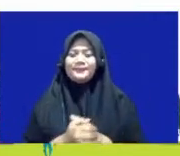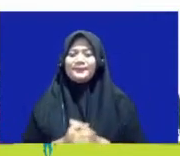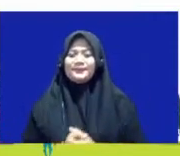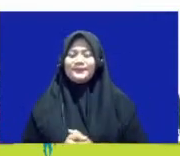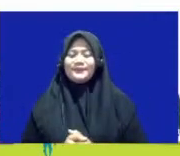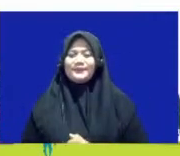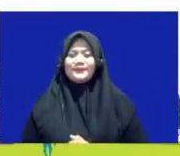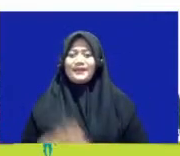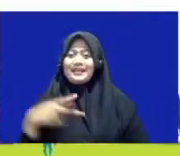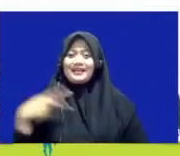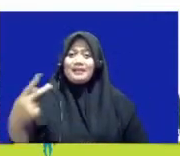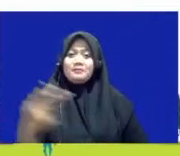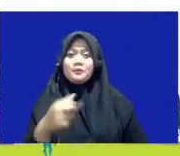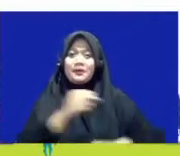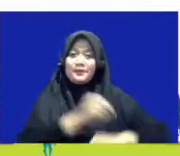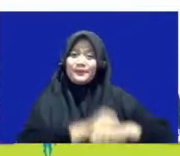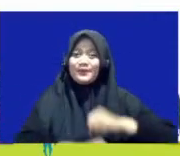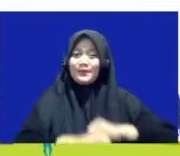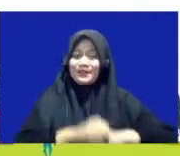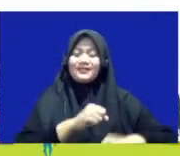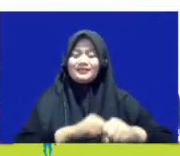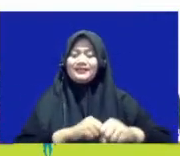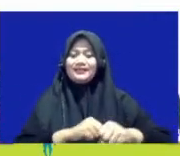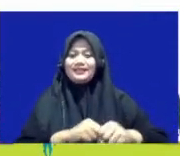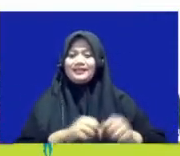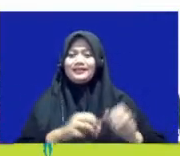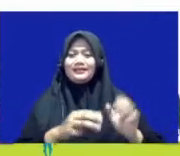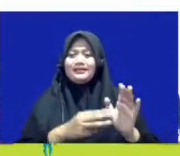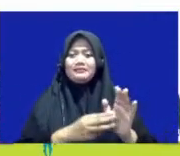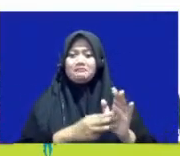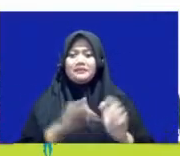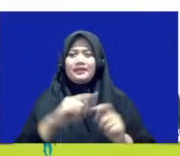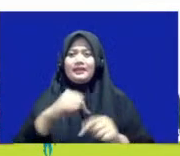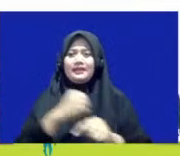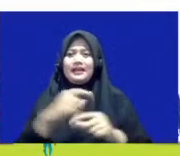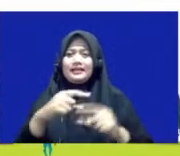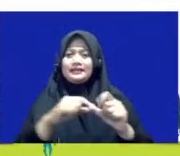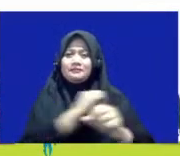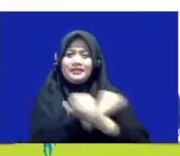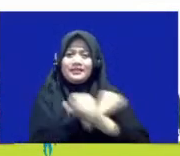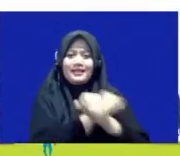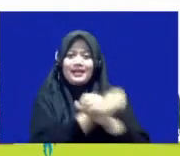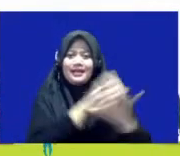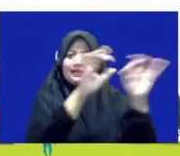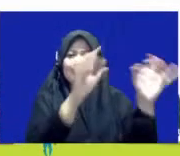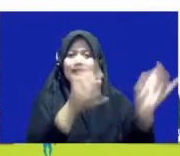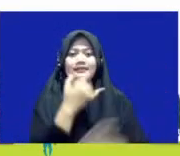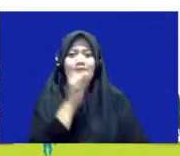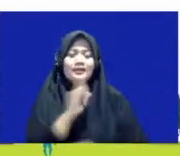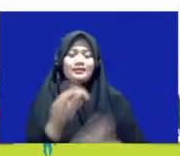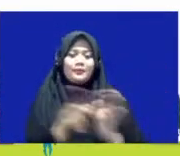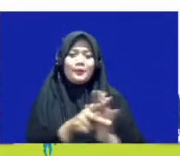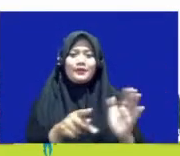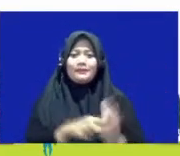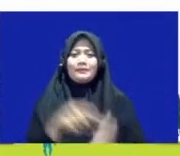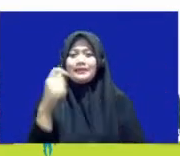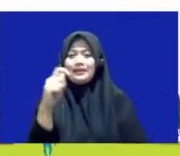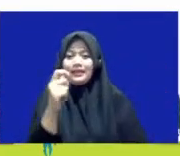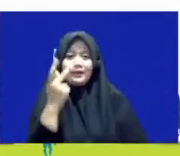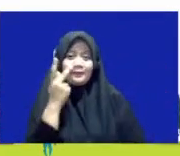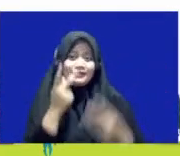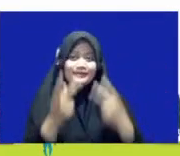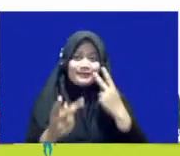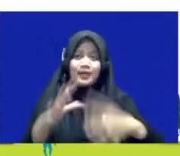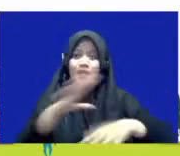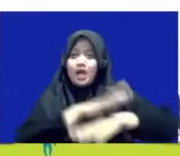Kami juga melakukan kegiatan-kegiatan mitigasi lainnya, seperti program Tagana Menjaga Alam, yaitu